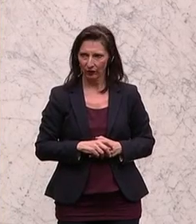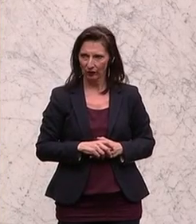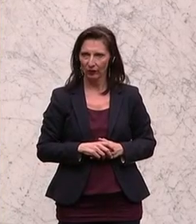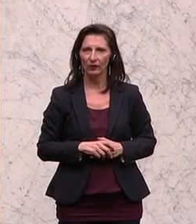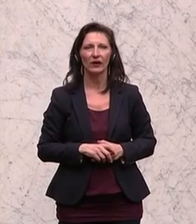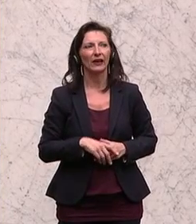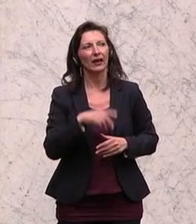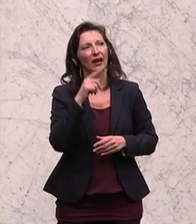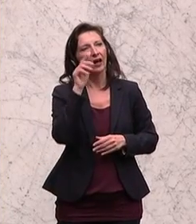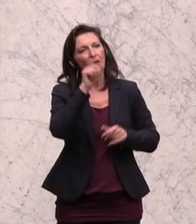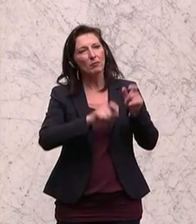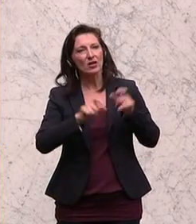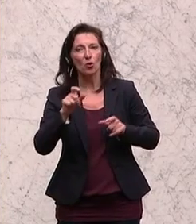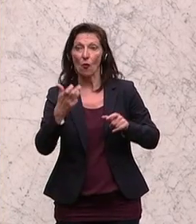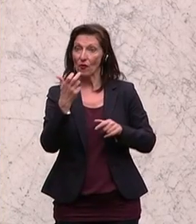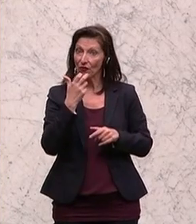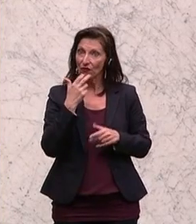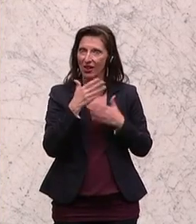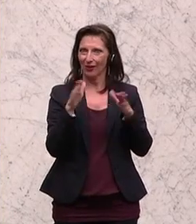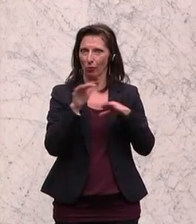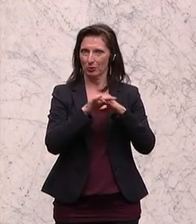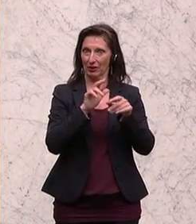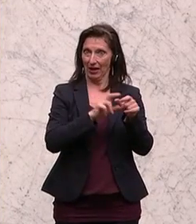den extremen Brexit-Befürwortern und auch von den